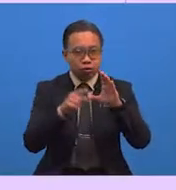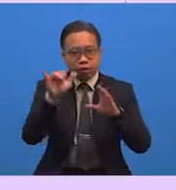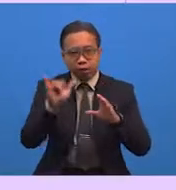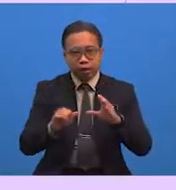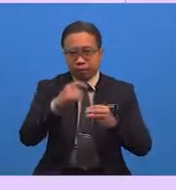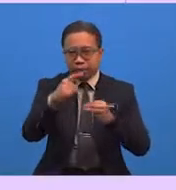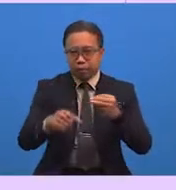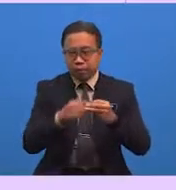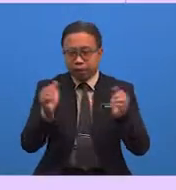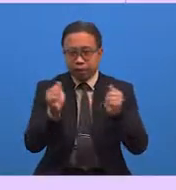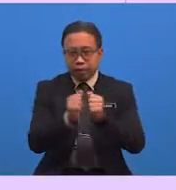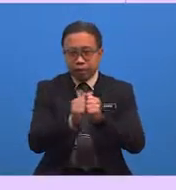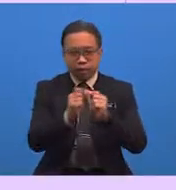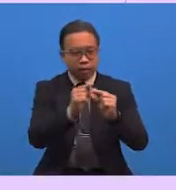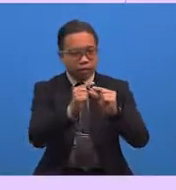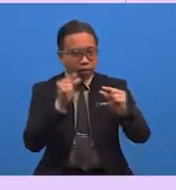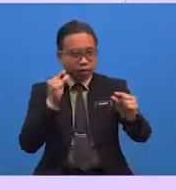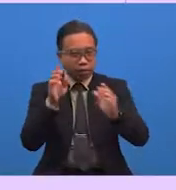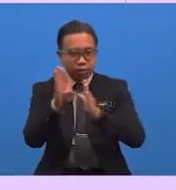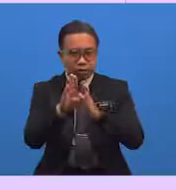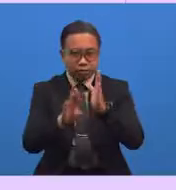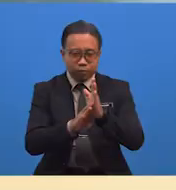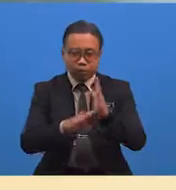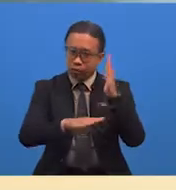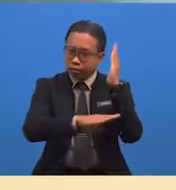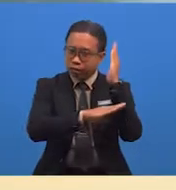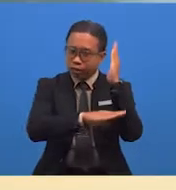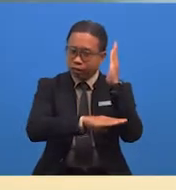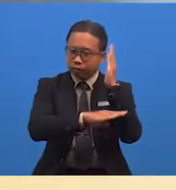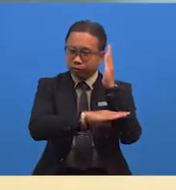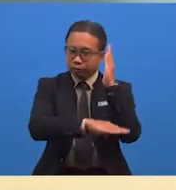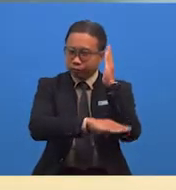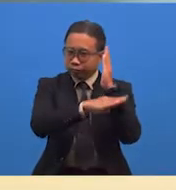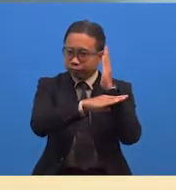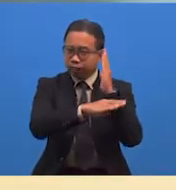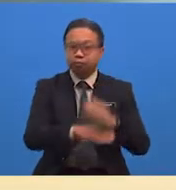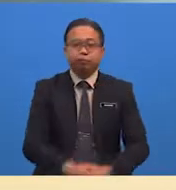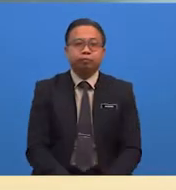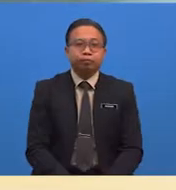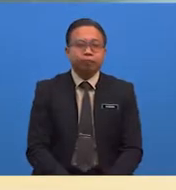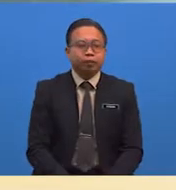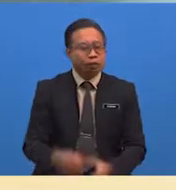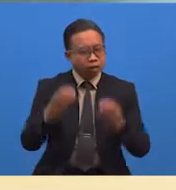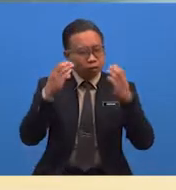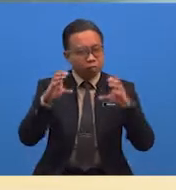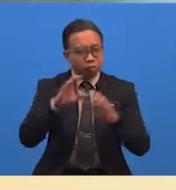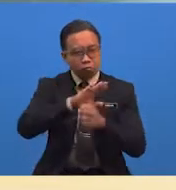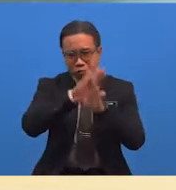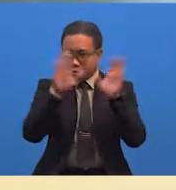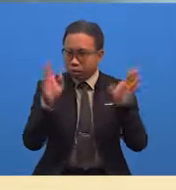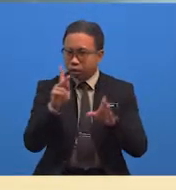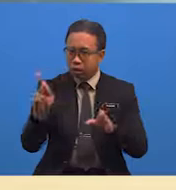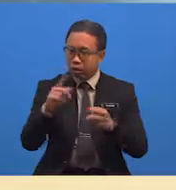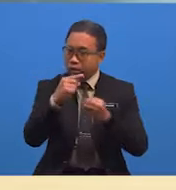yang berkaitan dengan garis bersilang. Sebelum cikgu terangkan dengan lebih lanjut